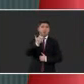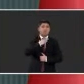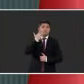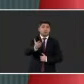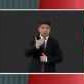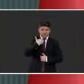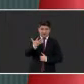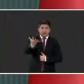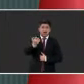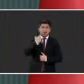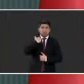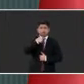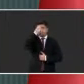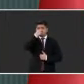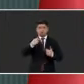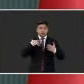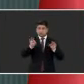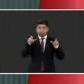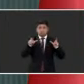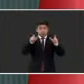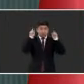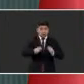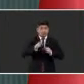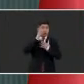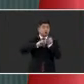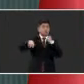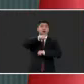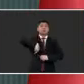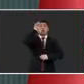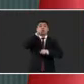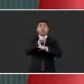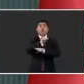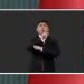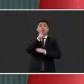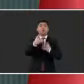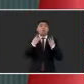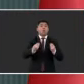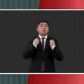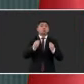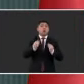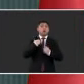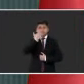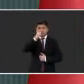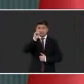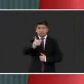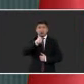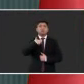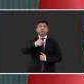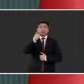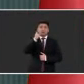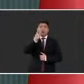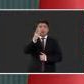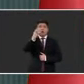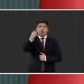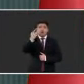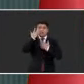Aldığımız tedbirlerin insanlarımızın günlük hayatlarına olan olumlu etkileri kendini her geçen ay biraz daha